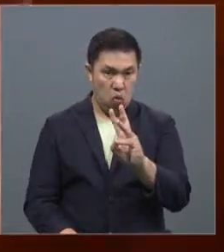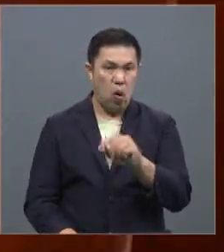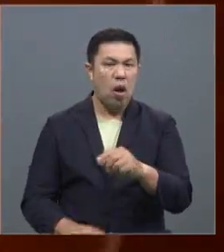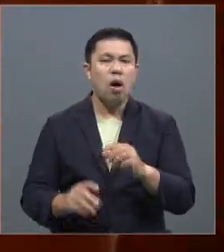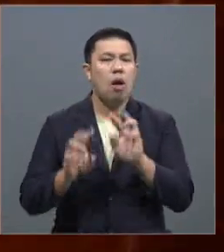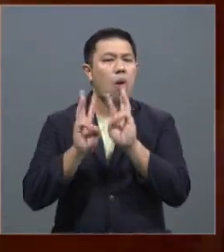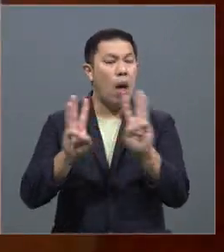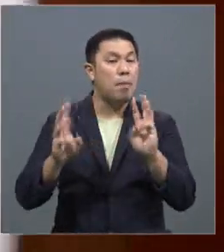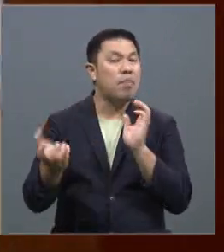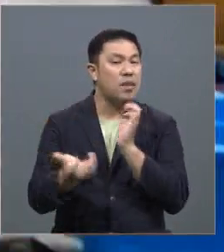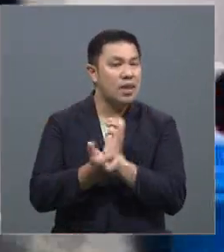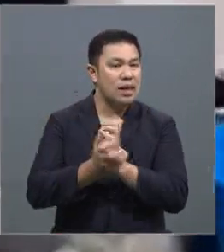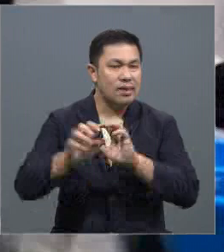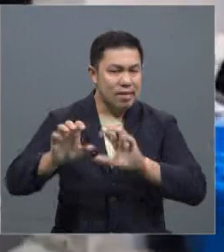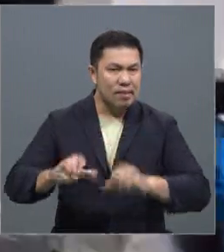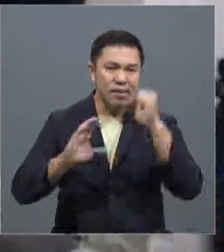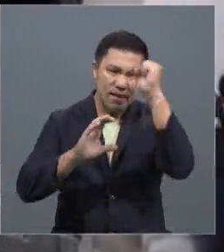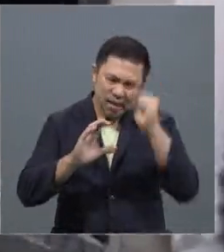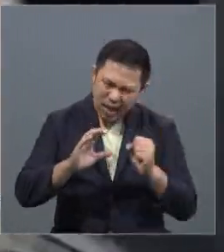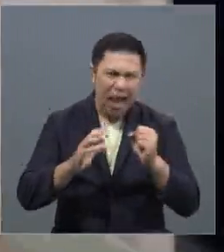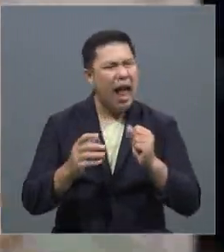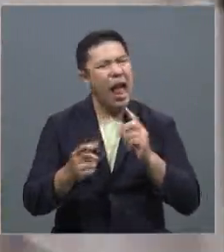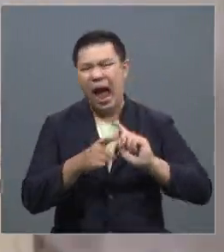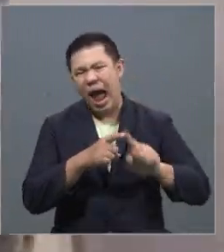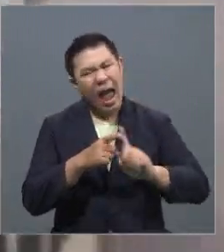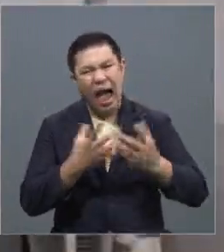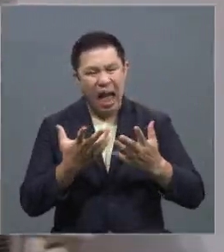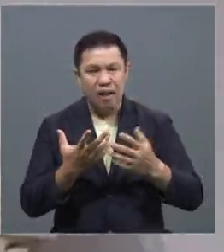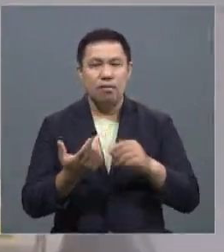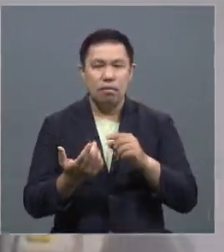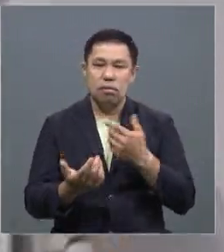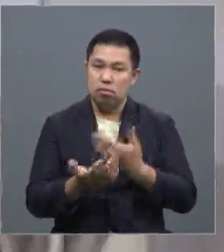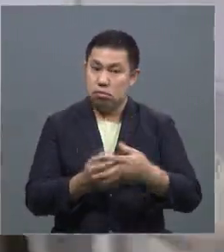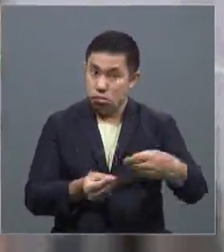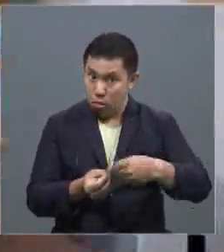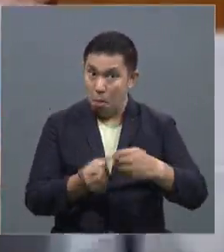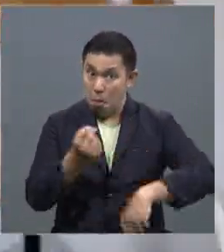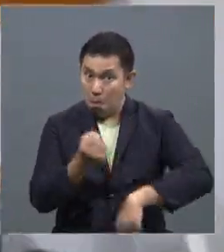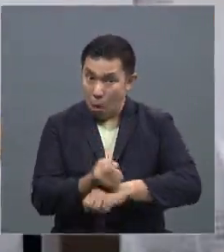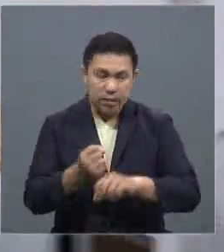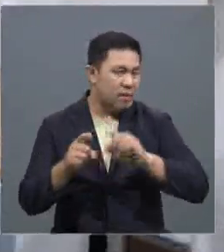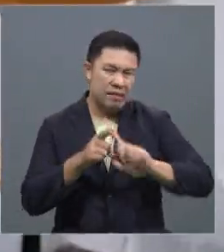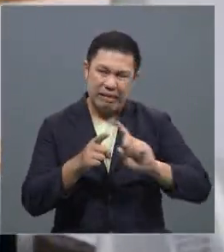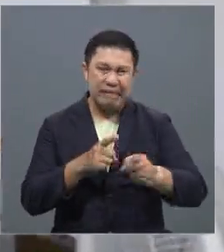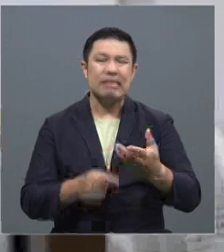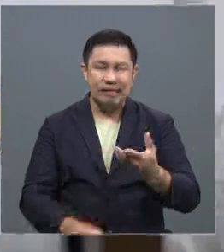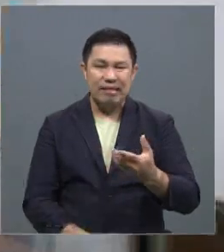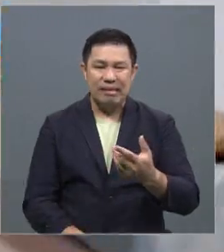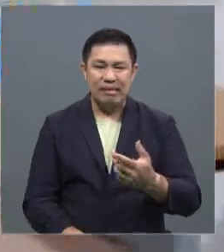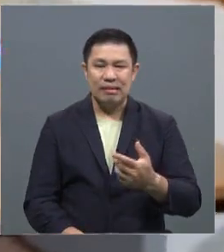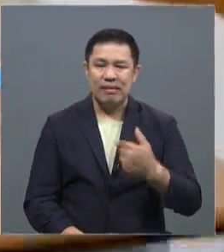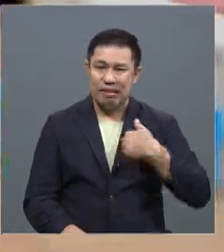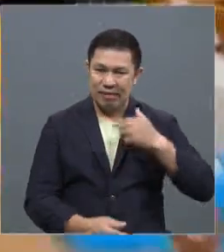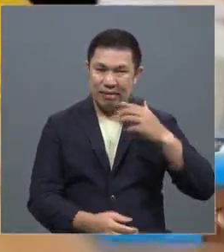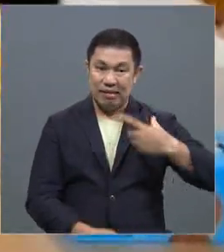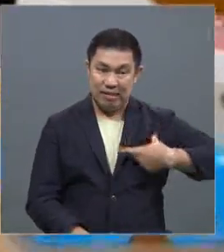การเล่นพนันออนไลน์ทั้งสลอตคาสิโนบาการออนไลน์รวมไปถึงรับแทงพนันทายผลฟุตบอลต่างประเทศแล้วก็มีการขอ